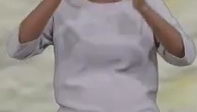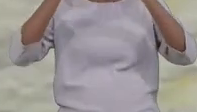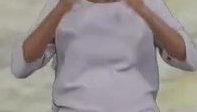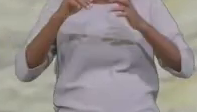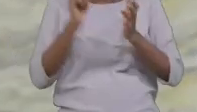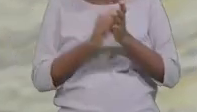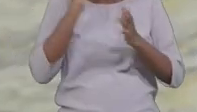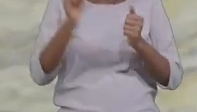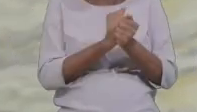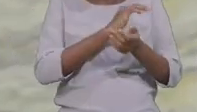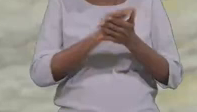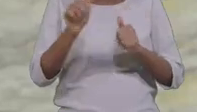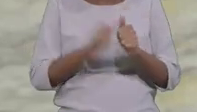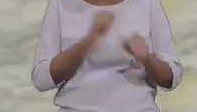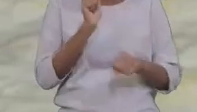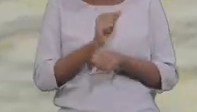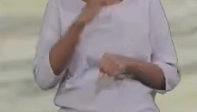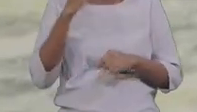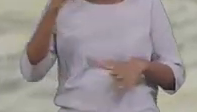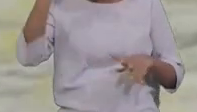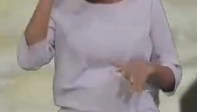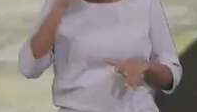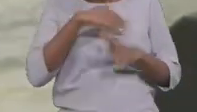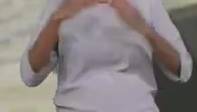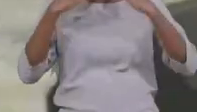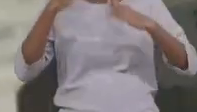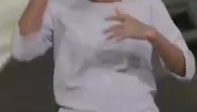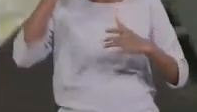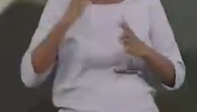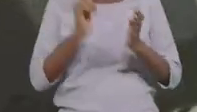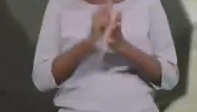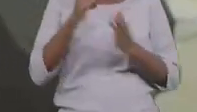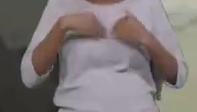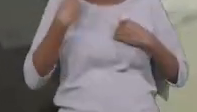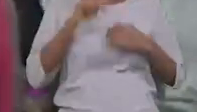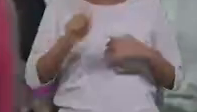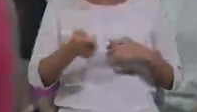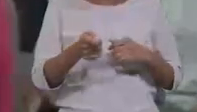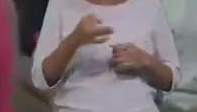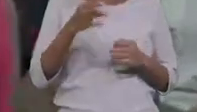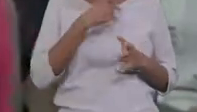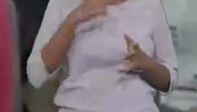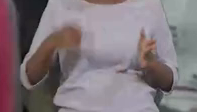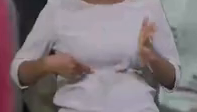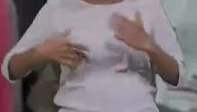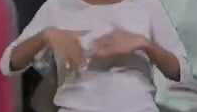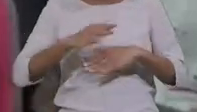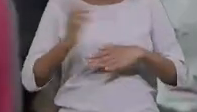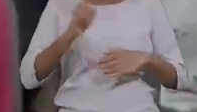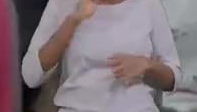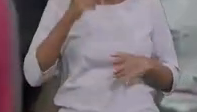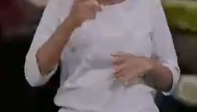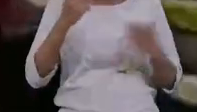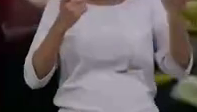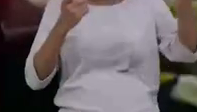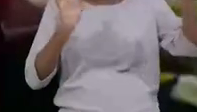plus élevée qui peut détruire toutes les œuvres du diable. Et Dieu merci, tu as les clés du royaume. Où